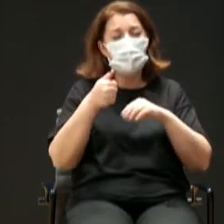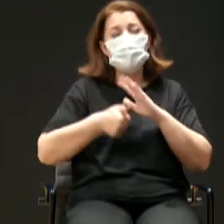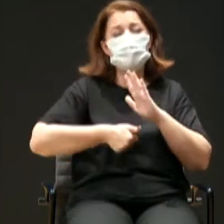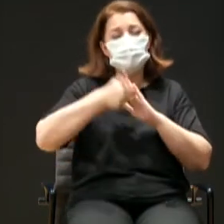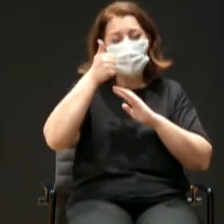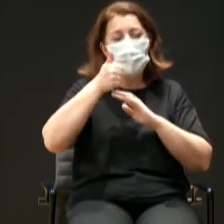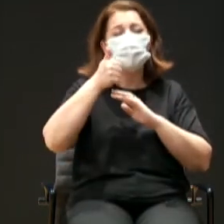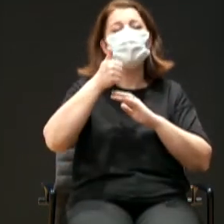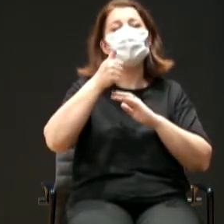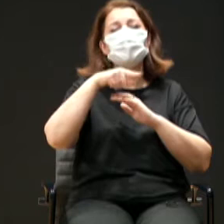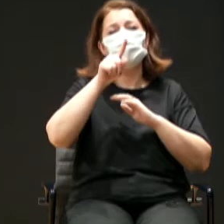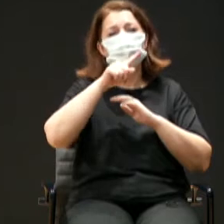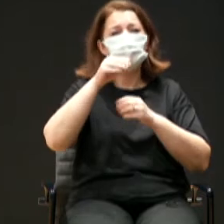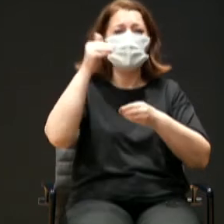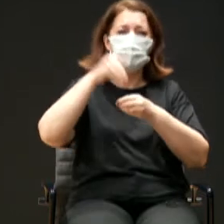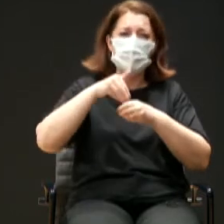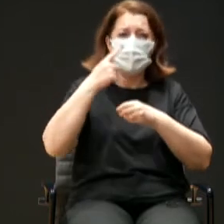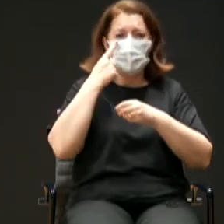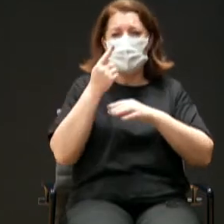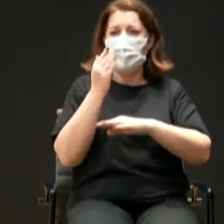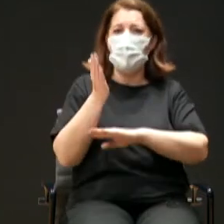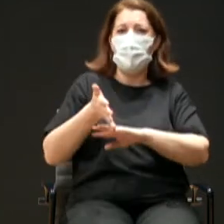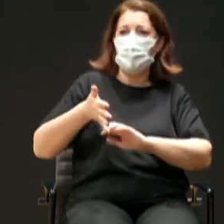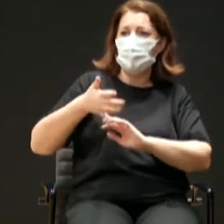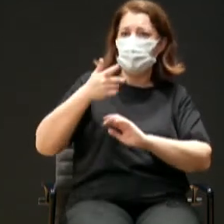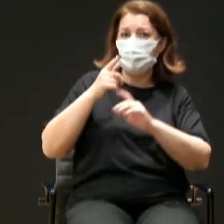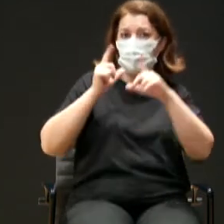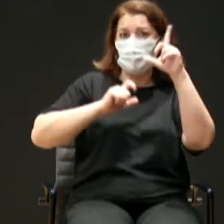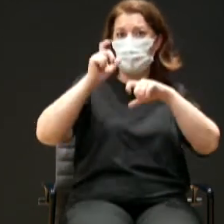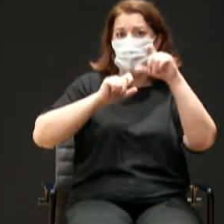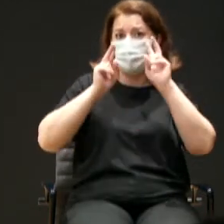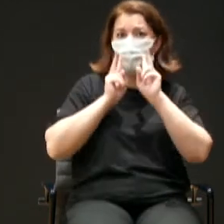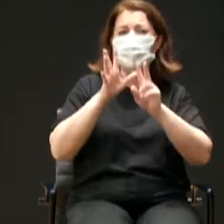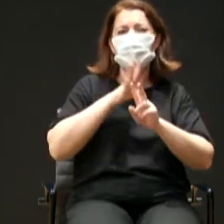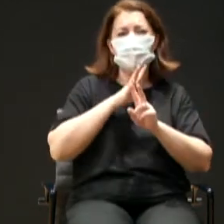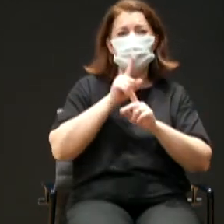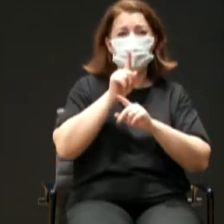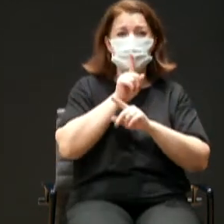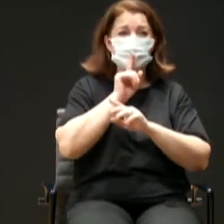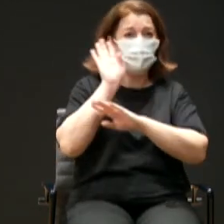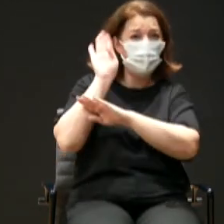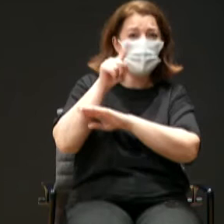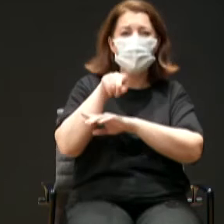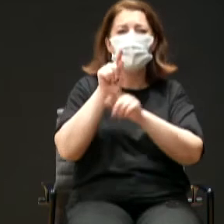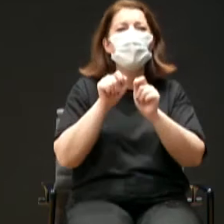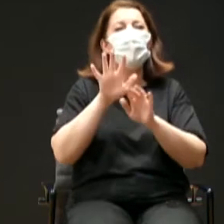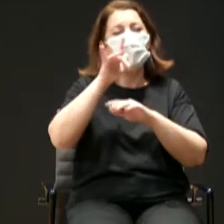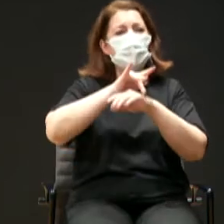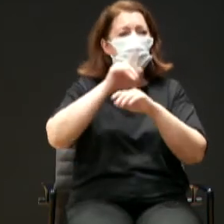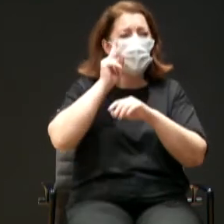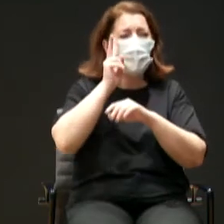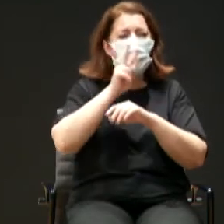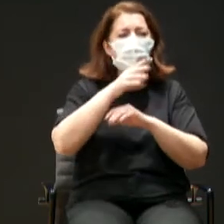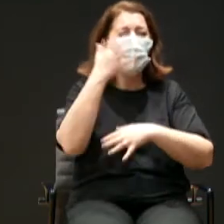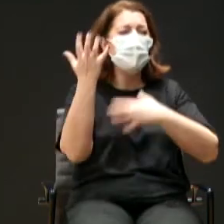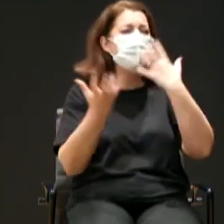bakanlarla milletvekillerine boy boy fotoğrafları var. Bunları görmezden gelmeyin, siz de gelmeyin. Ülke yangın yeri.